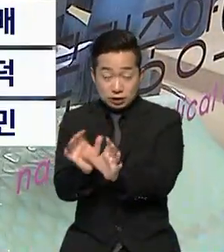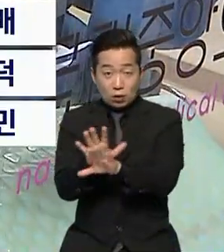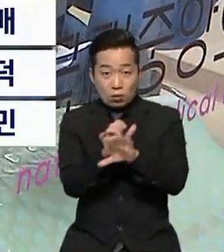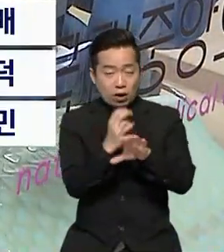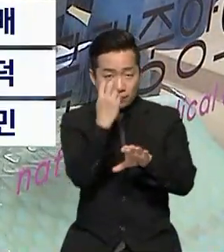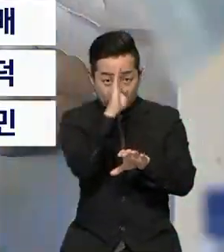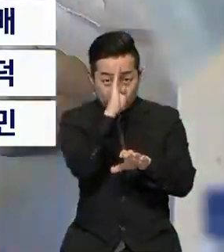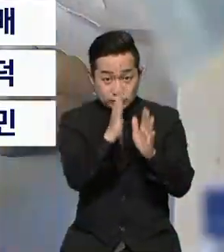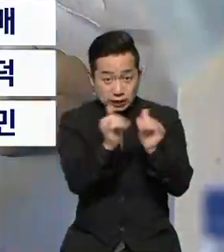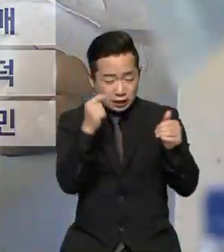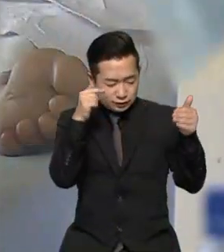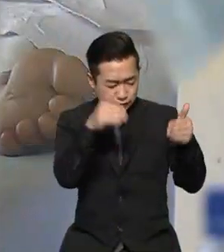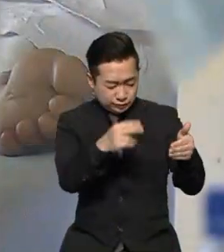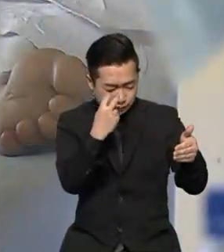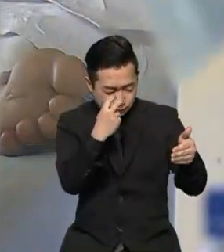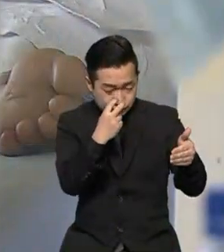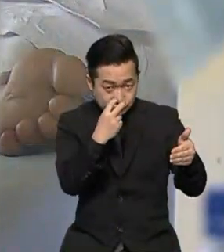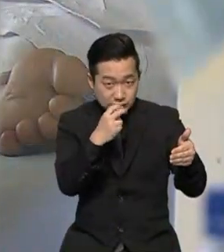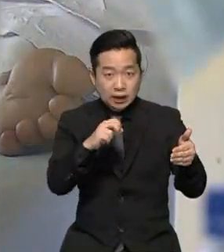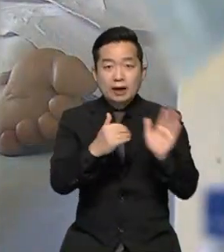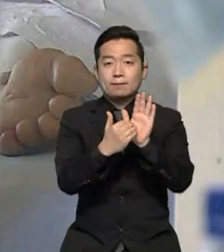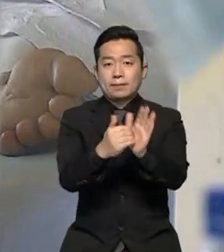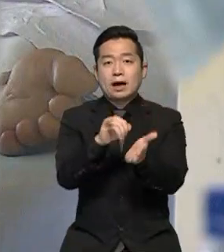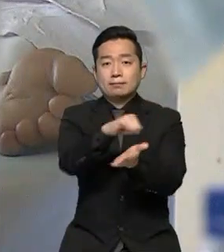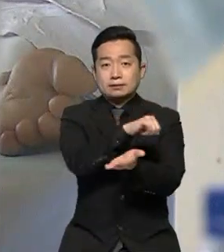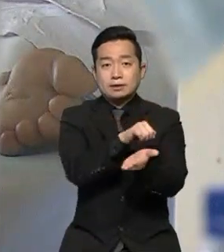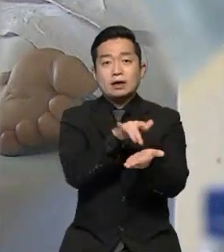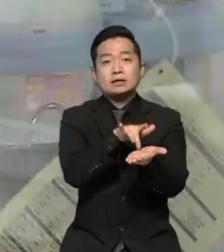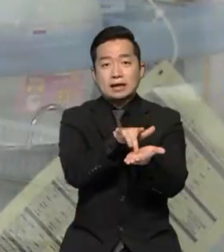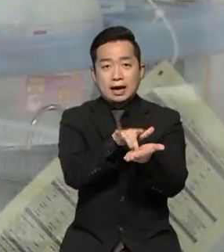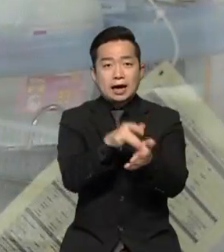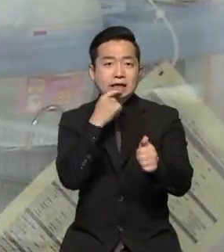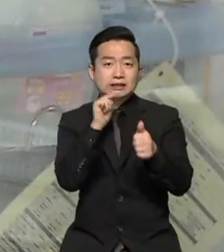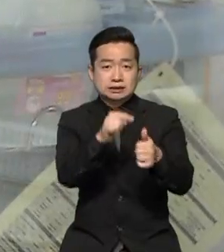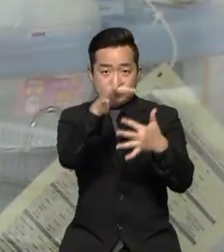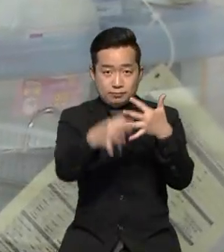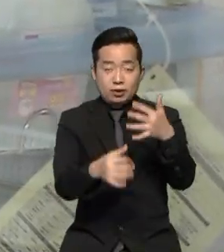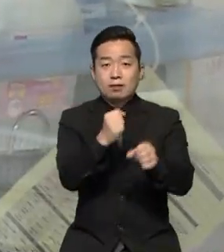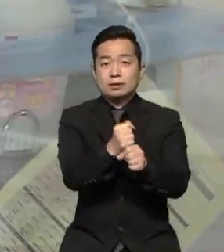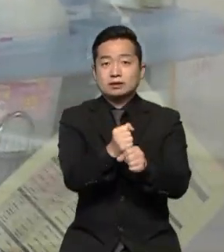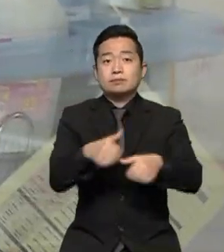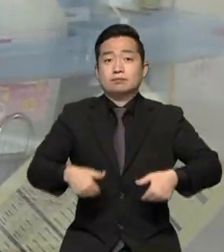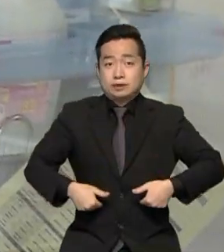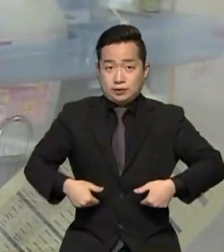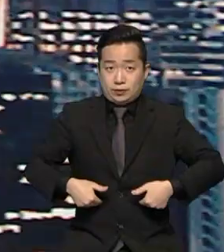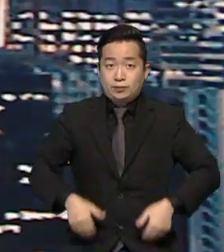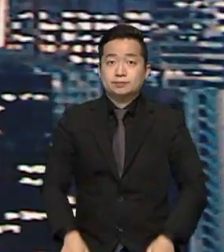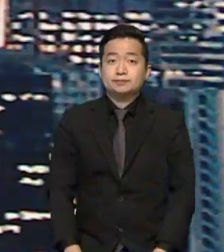코로나 환자를 중심으로 한 항생제 사용 지침 마련이 시급하다고 강조했습니다